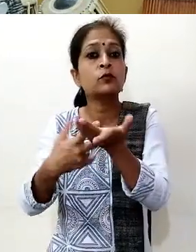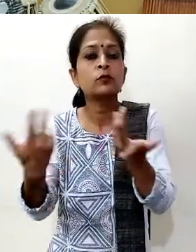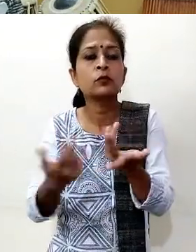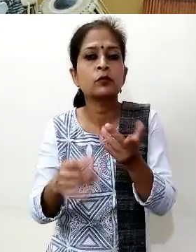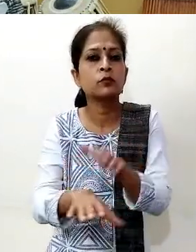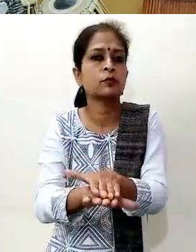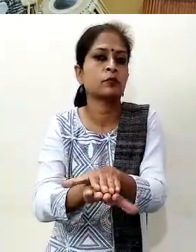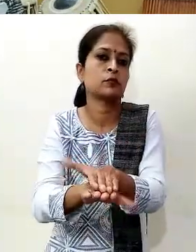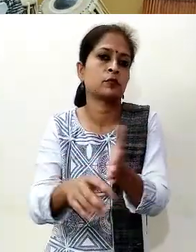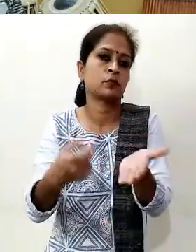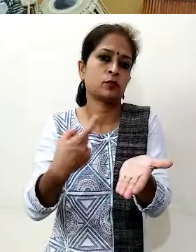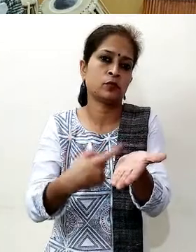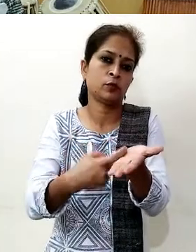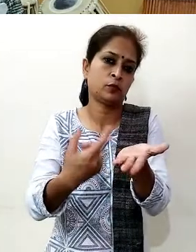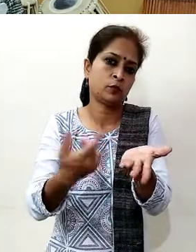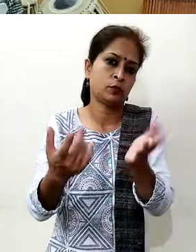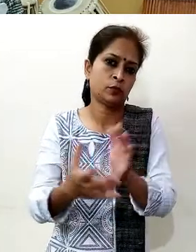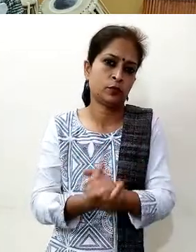मत्स्य न्याय बोला जाता है।